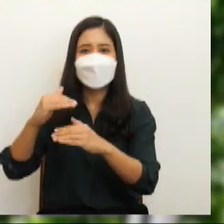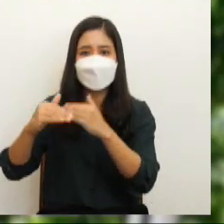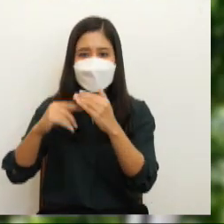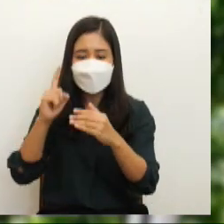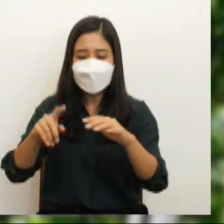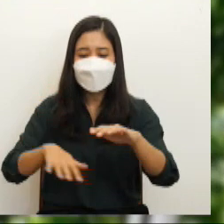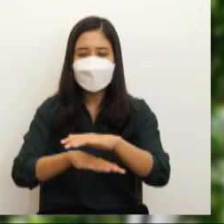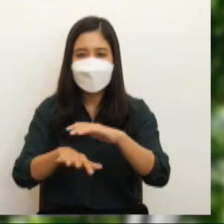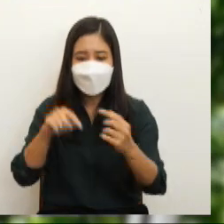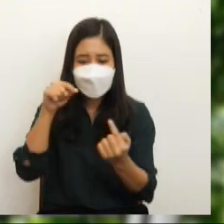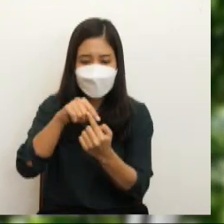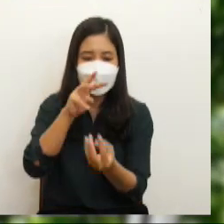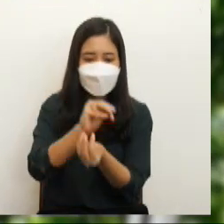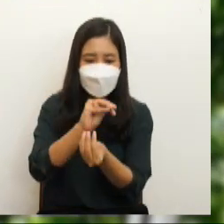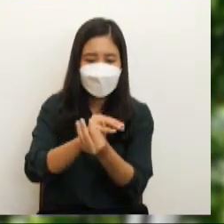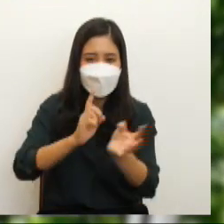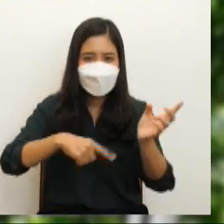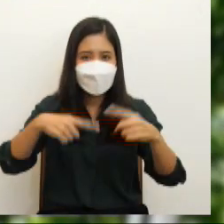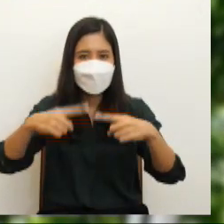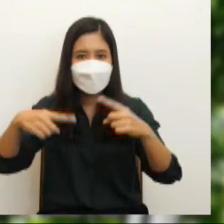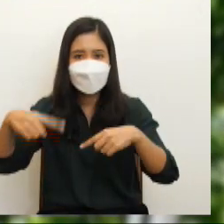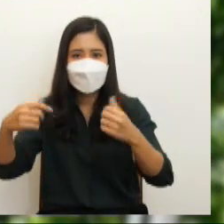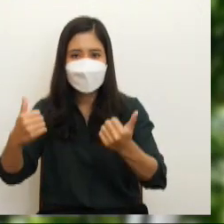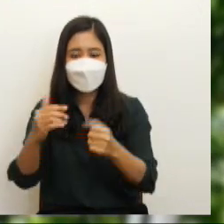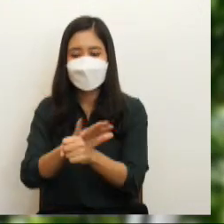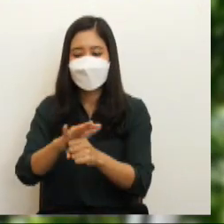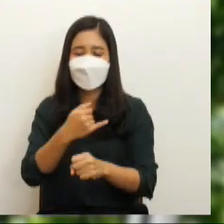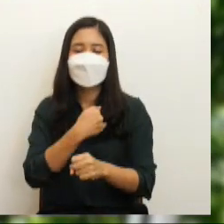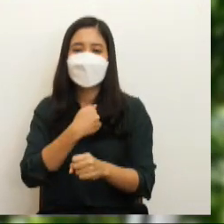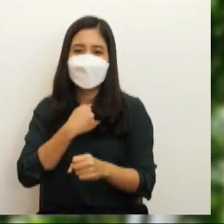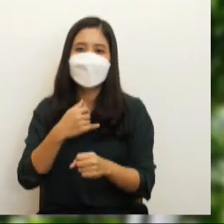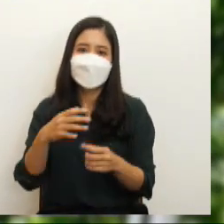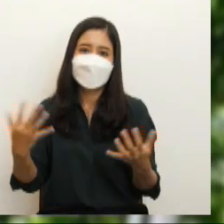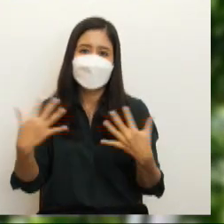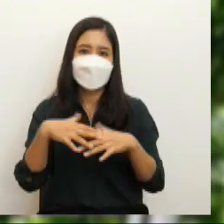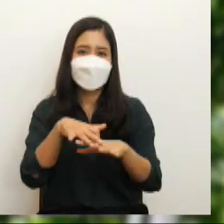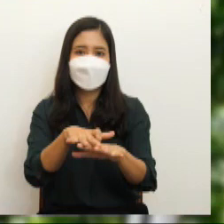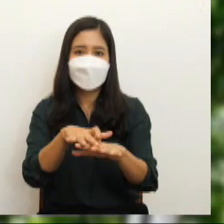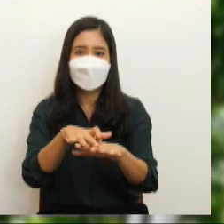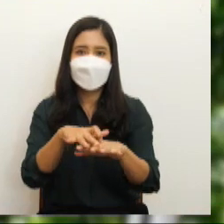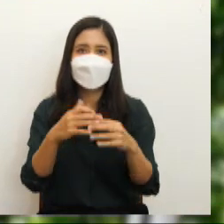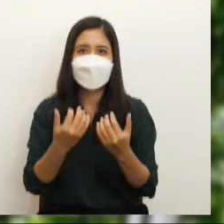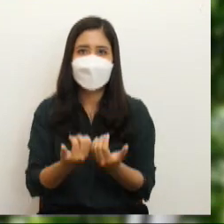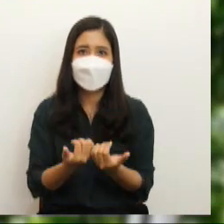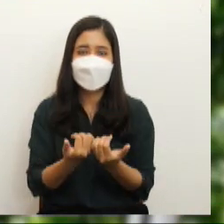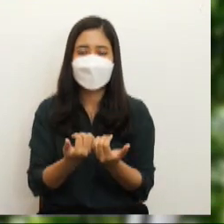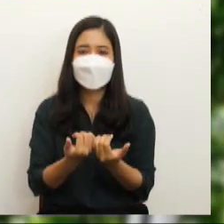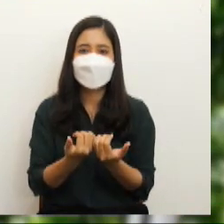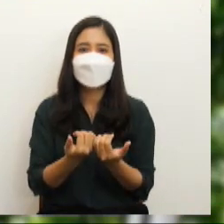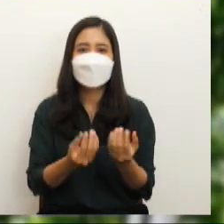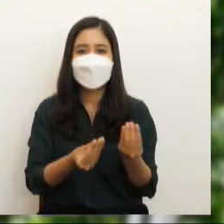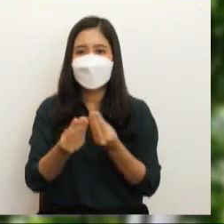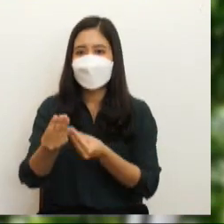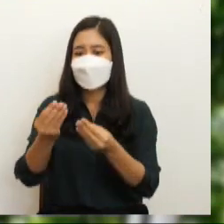ของความเหมาะสมและยืดหยุ่นและทุกคนมีความพึงพอใจร่วมกันเพราะนั้นภายใต้สถานการณ์โควิดนี้เราจะเน้น